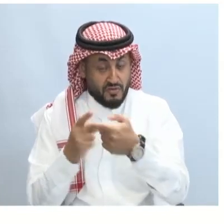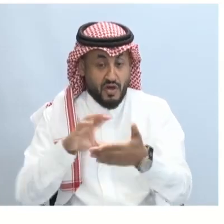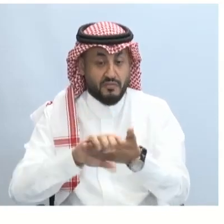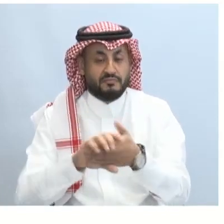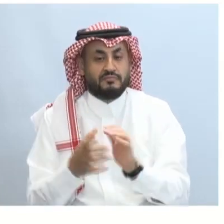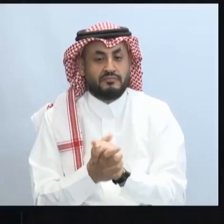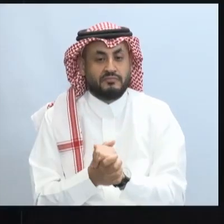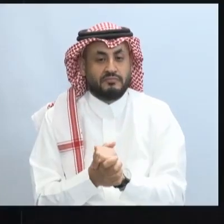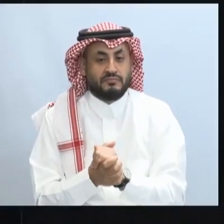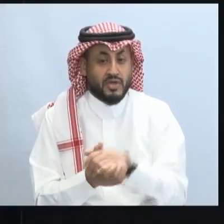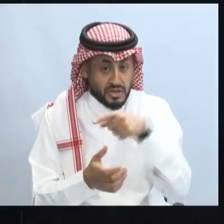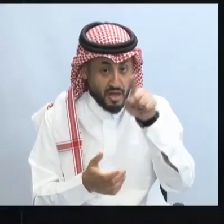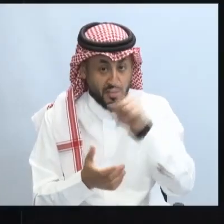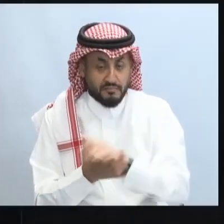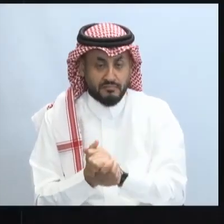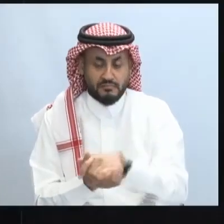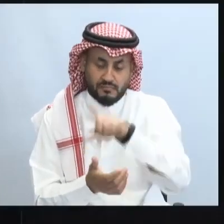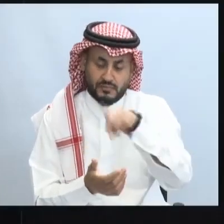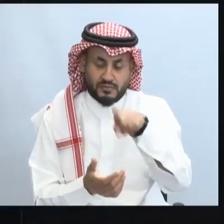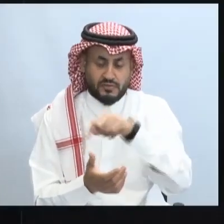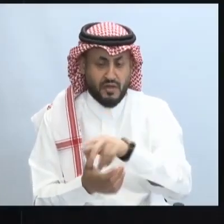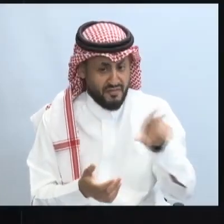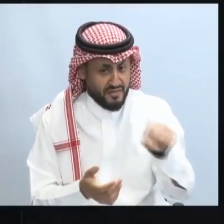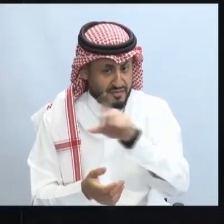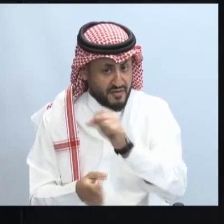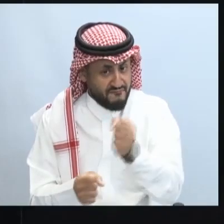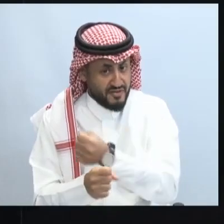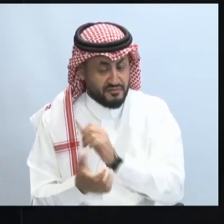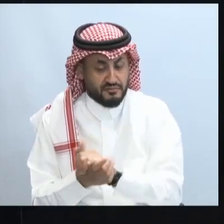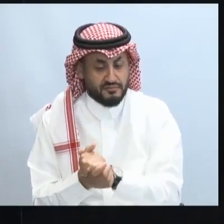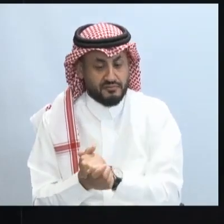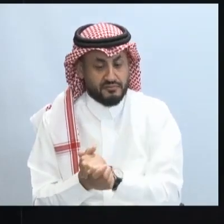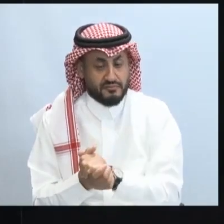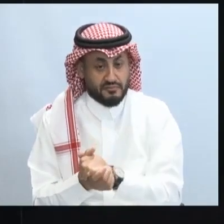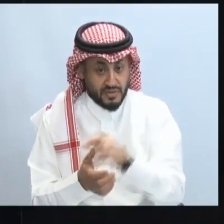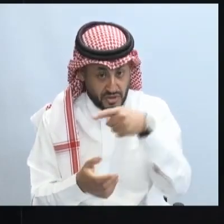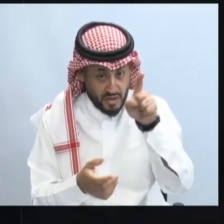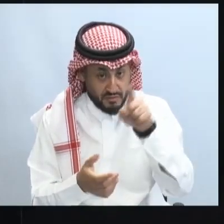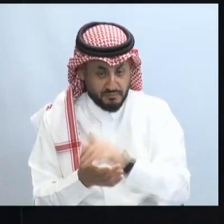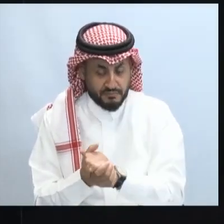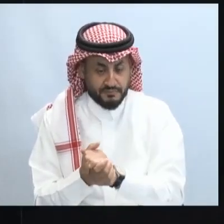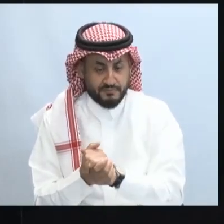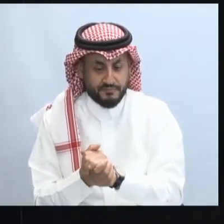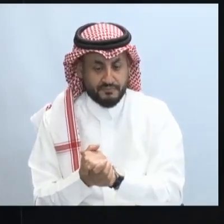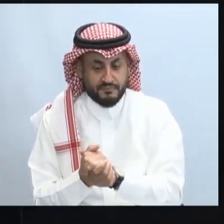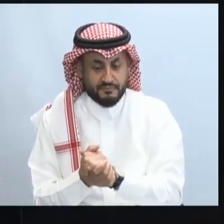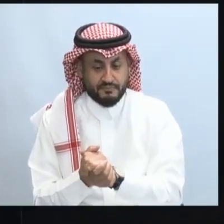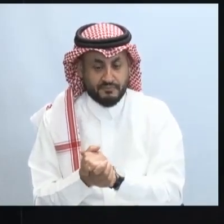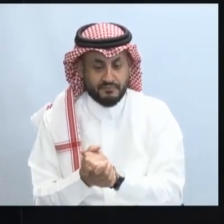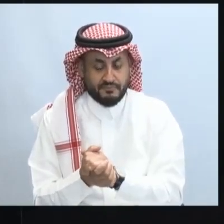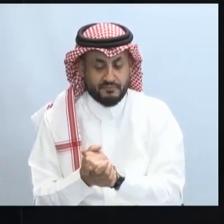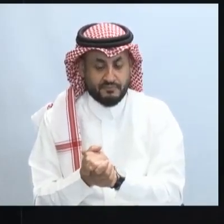يريد ان يقابله بالمثل ان سلمت والا لم اسلم فلهذا مناسب احسنتم